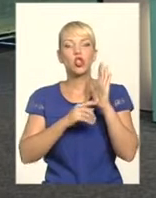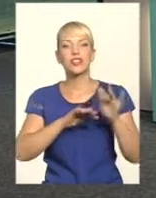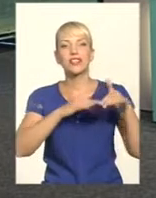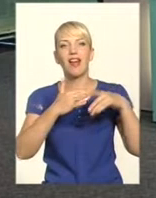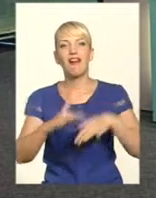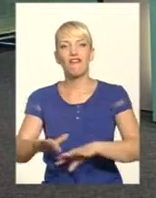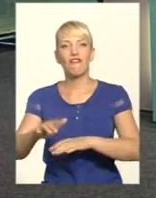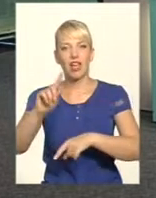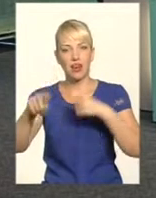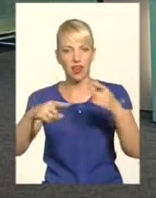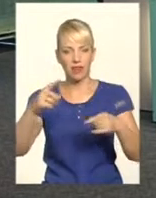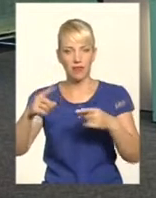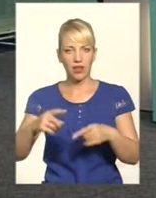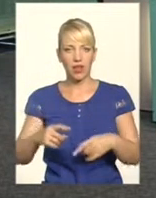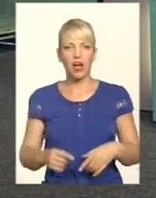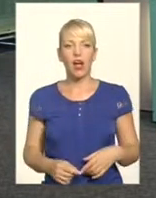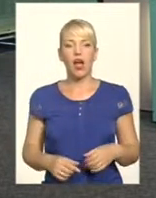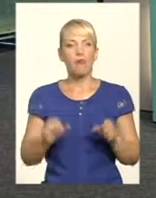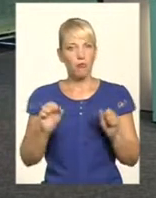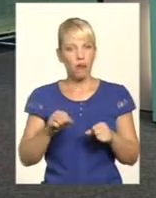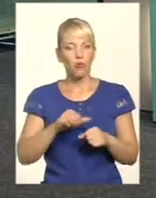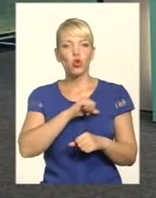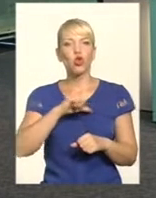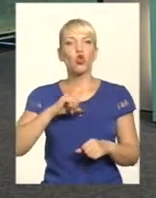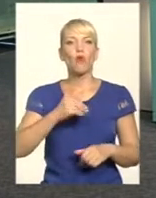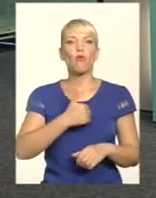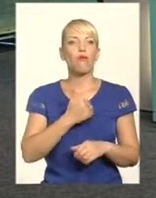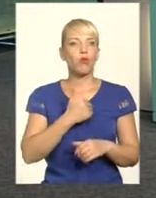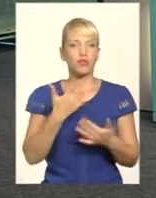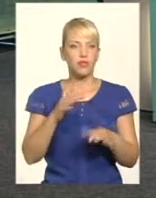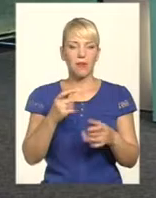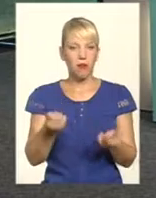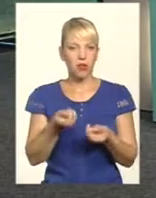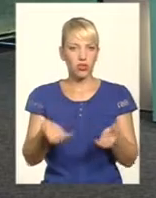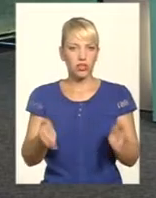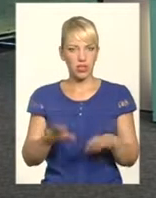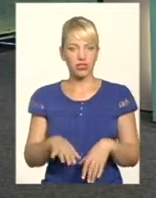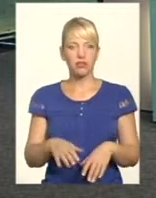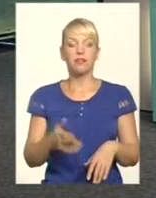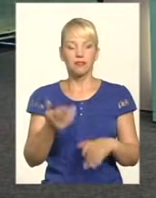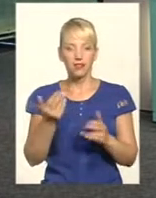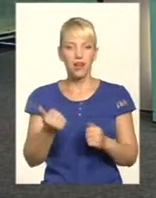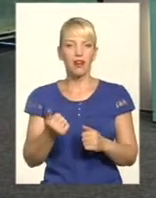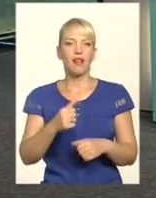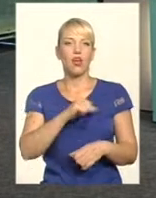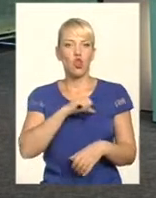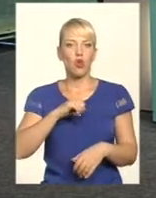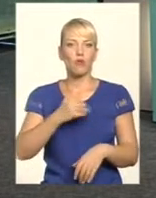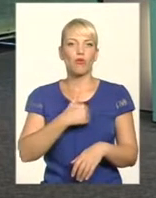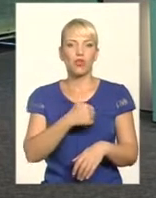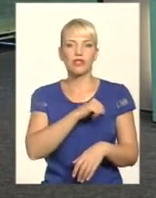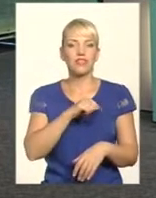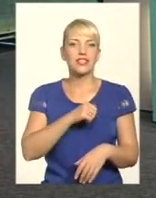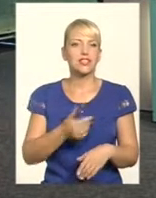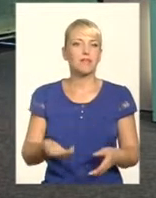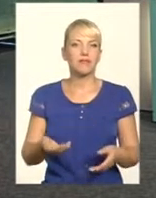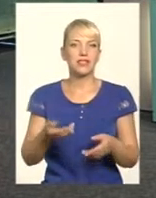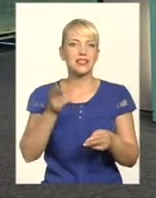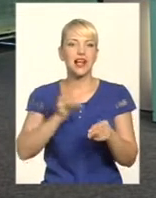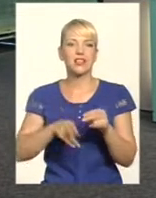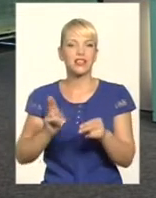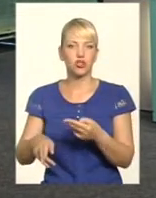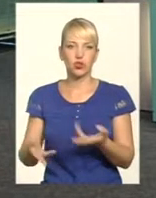мабуть, добровольців не так багато залишилося. Так, якщо я хотів сказати, що хвиля добровольців закінчується. І ті люди йдуть туди, попадають, які вже